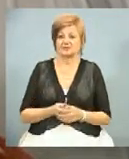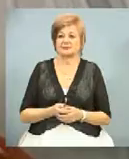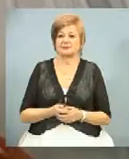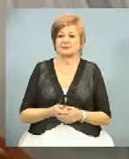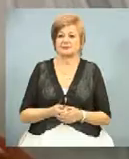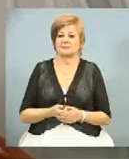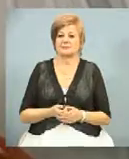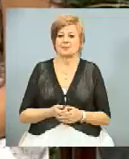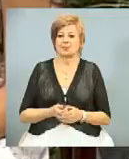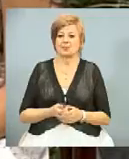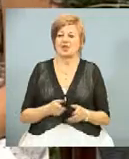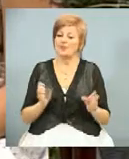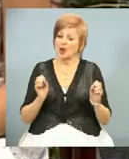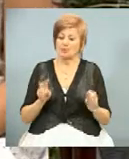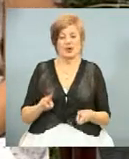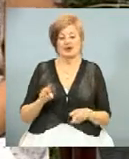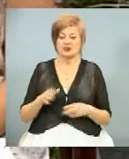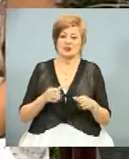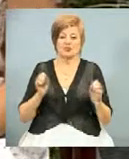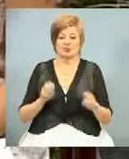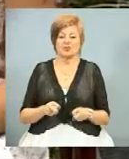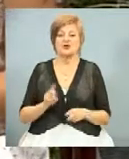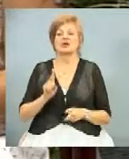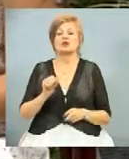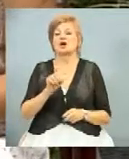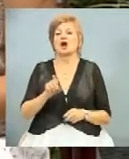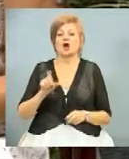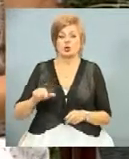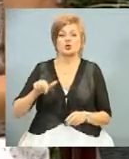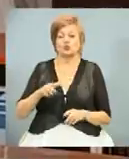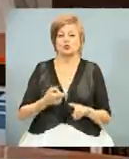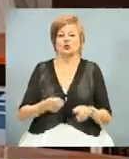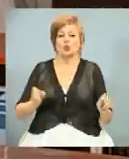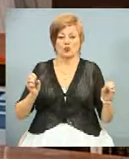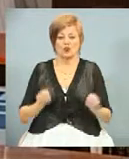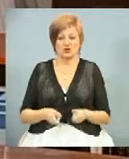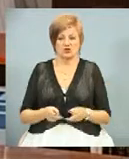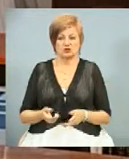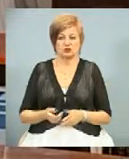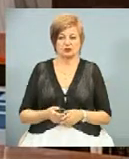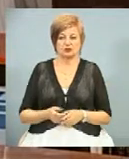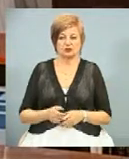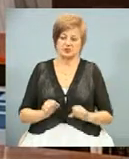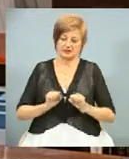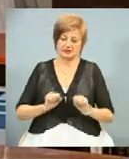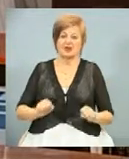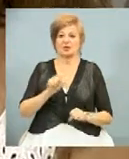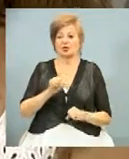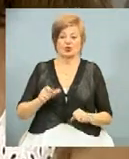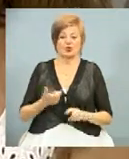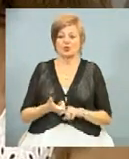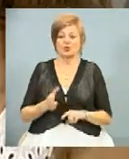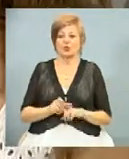незамеченими. Дуже небезпечна професія. Як люди тільки йдуть на таку професію? Сміливі люди. Дуже